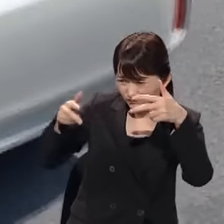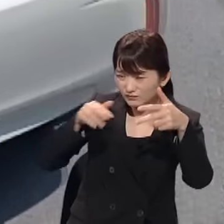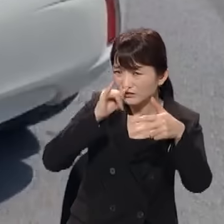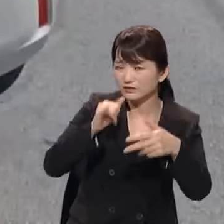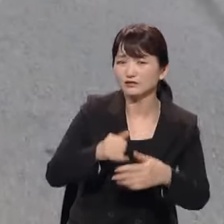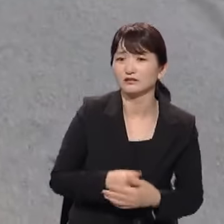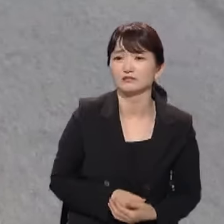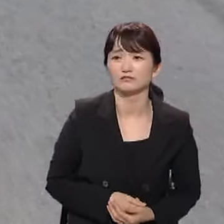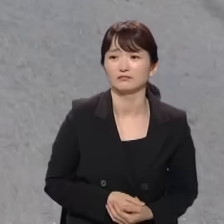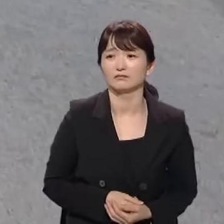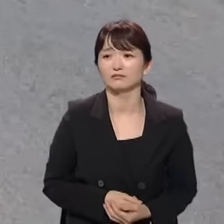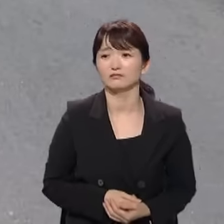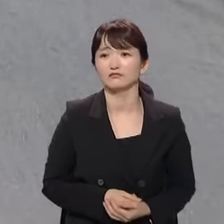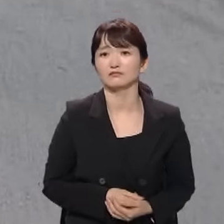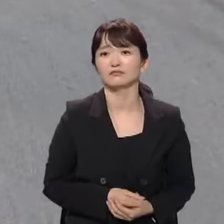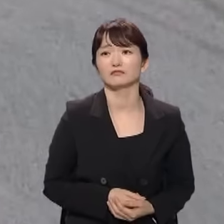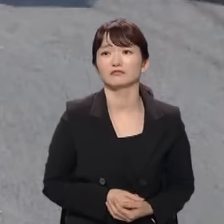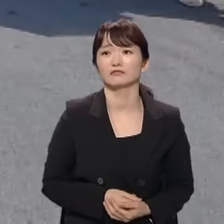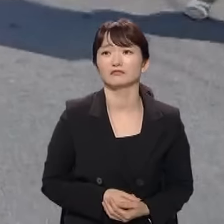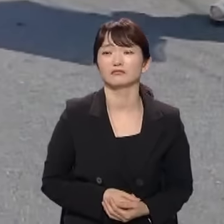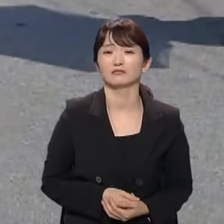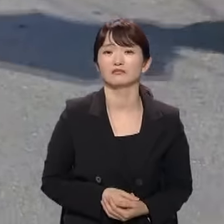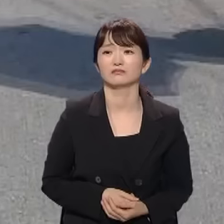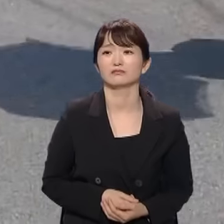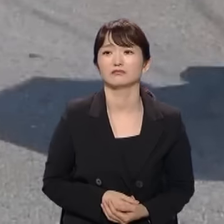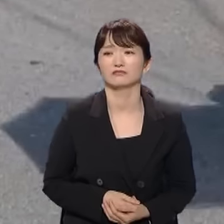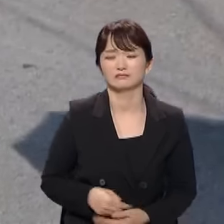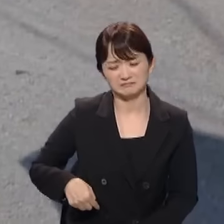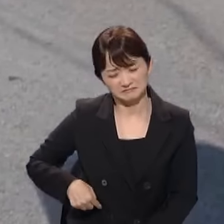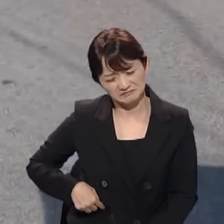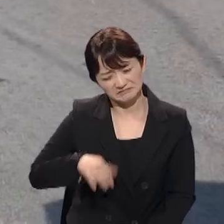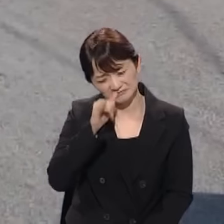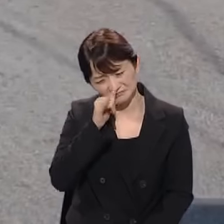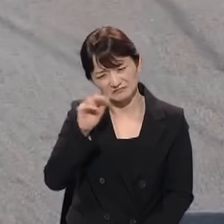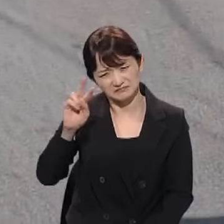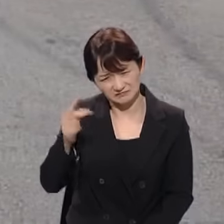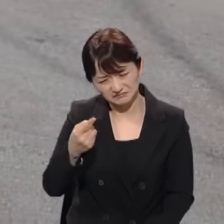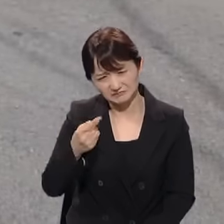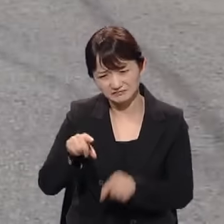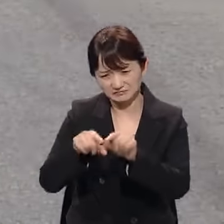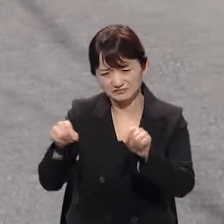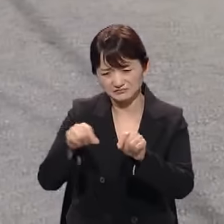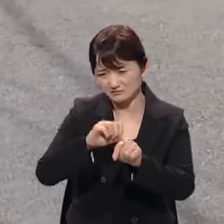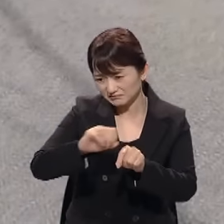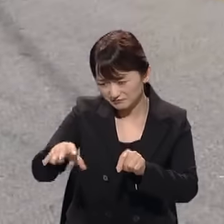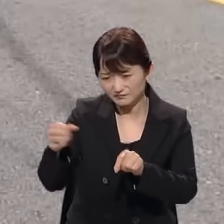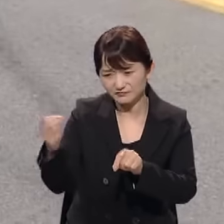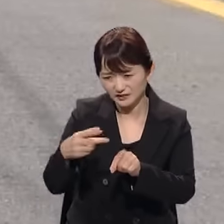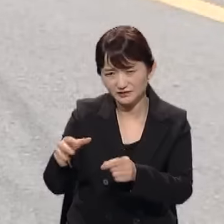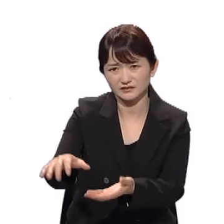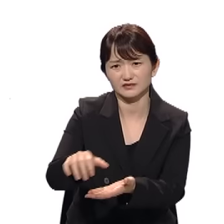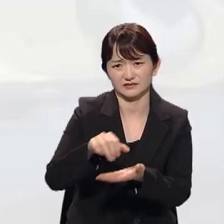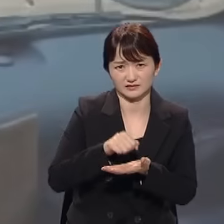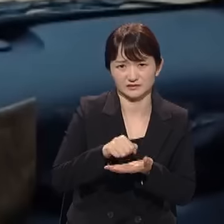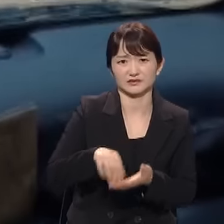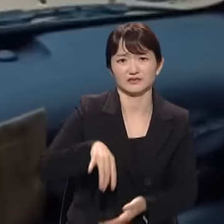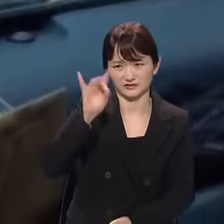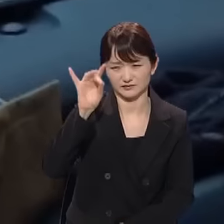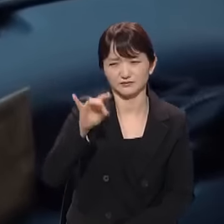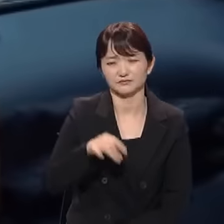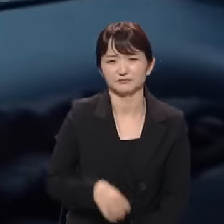있어요. 아 그래도 일말의 양심은 있었던 건가요? 음수 투기했다가 다시 와서 가져간 경우는 처음